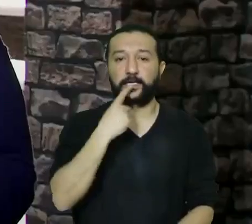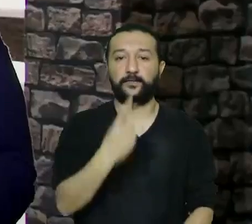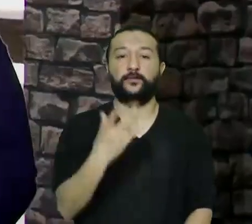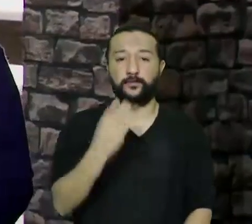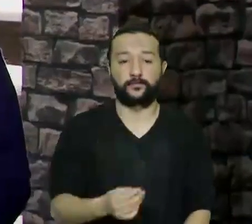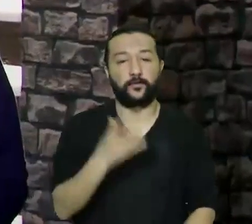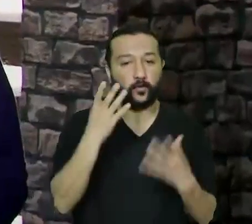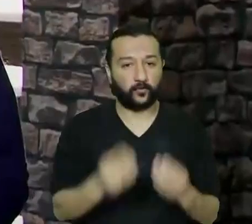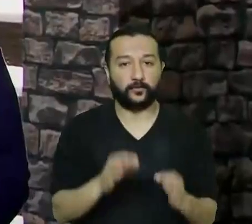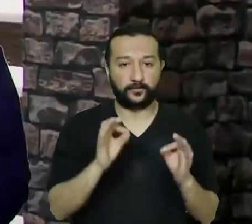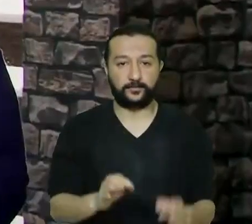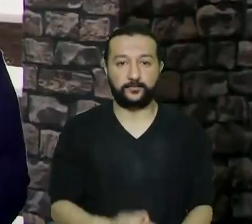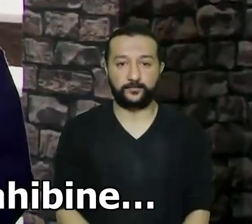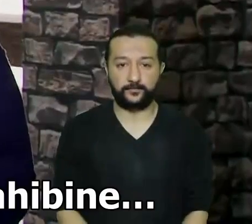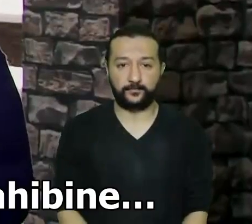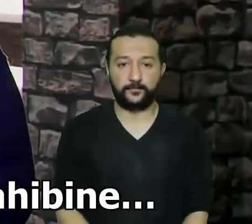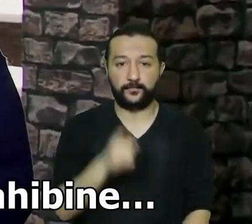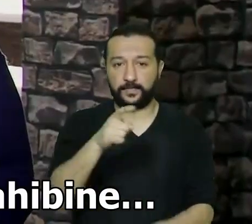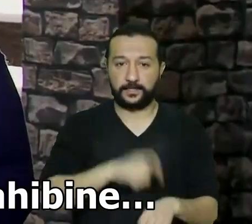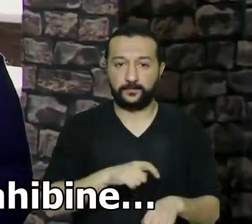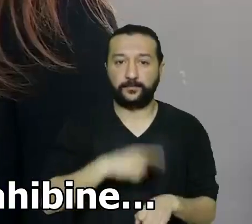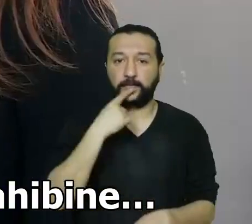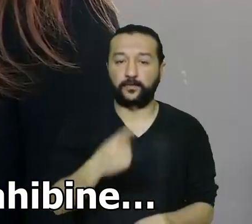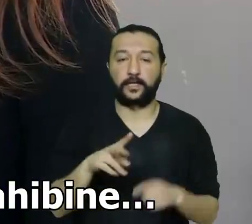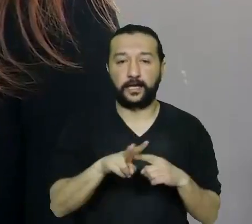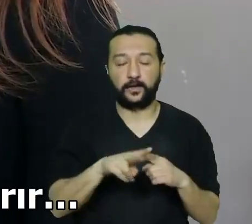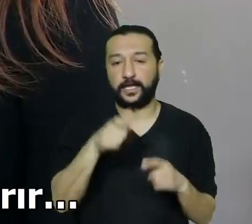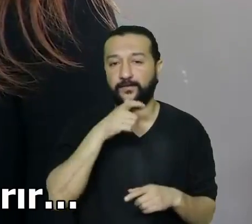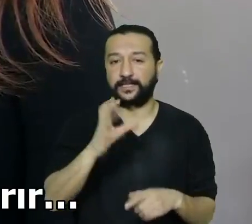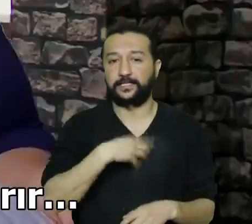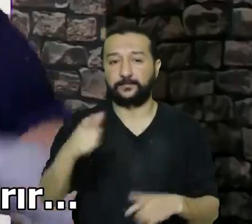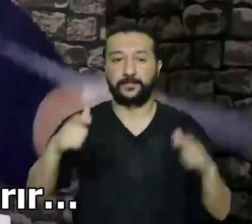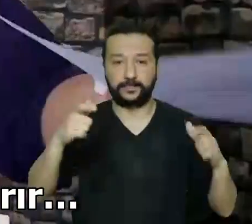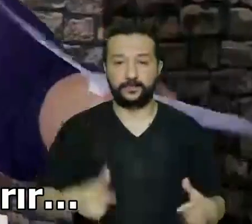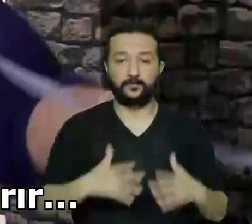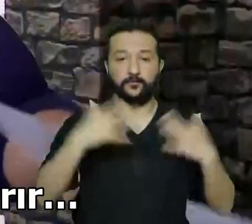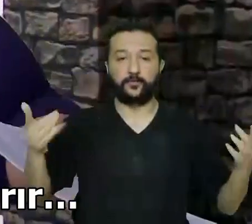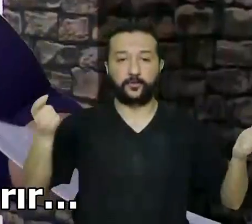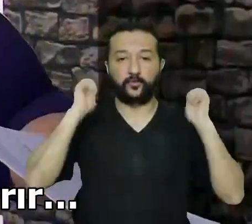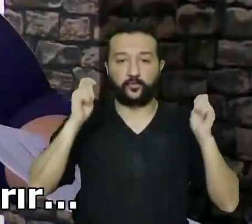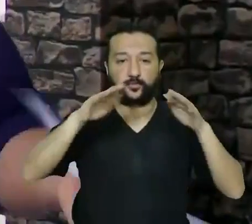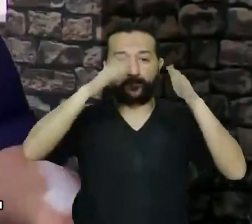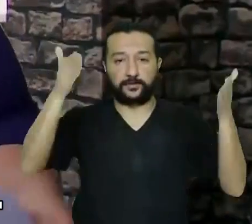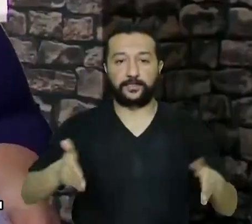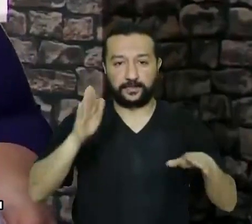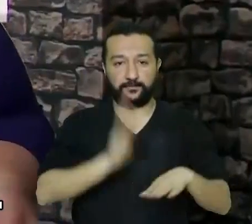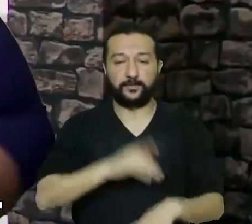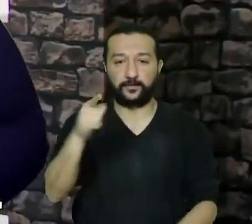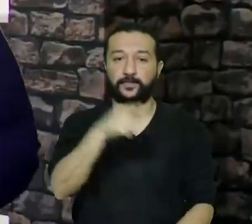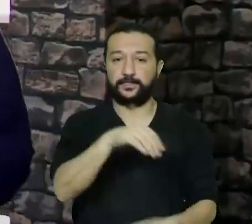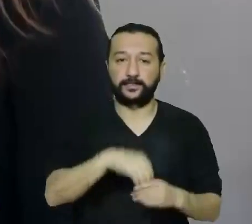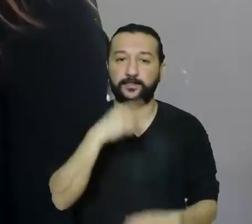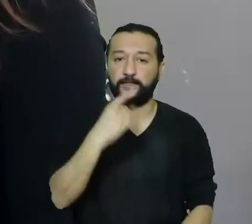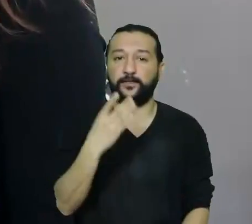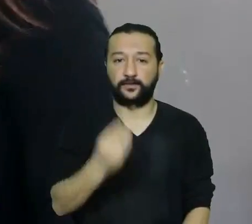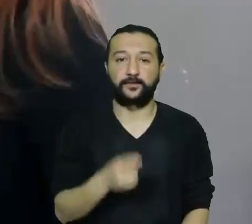söyleyebiliyorum. Oldu. O zaman söyleriz karaoke kafe sahibine. Sahnenin ortasına kocaman bir duşakabin yaptırır. Sen de orada